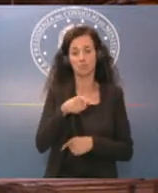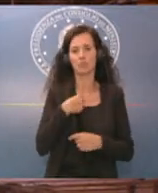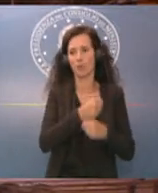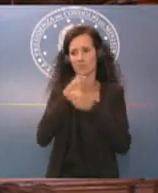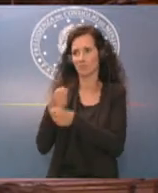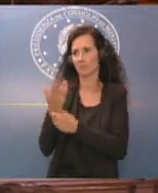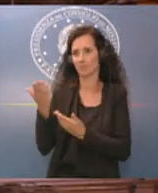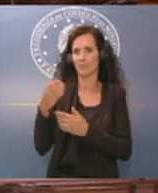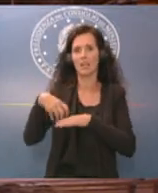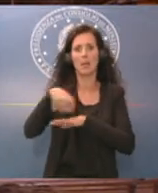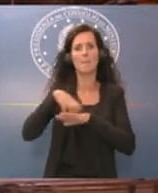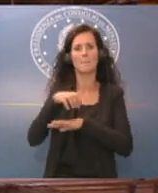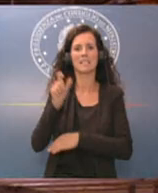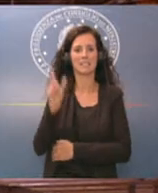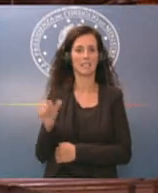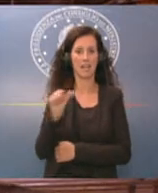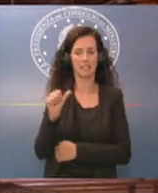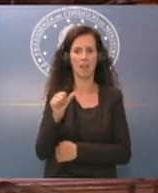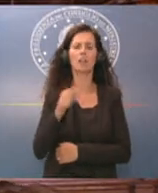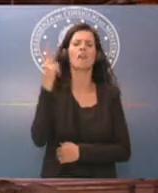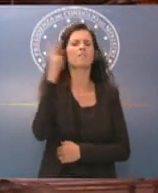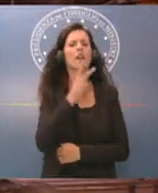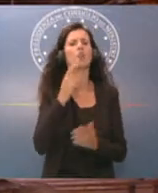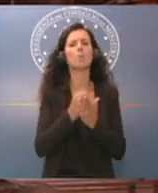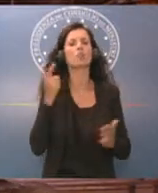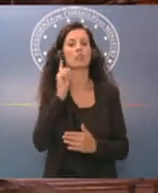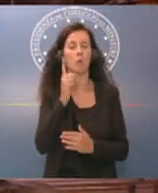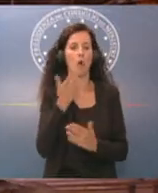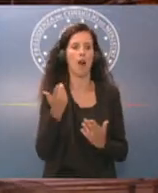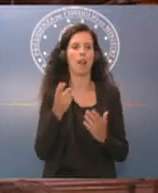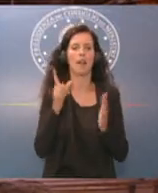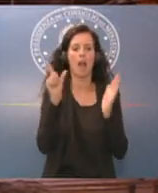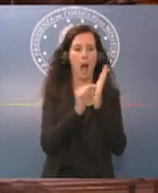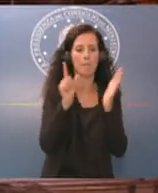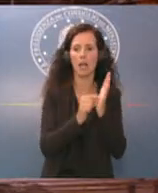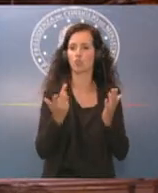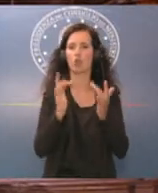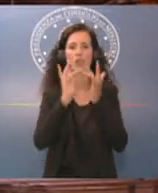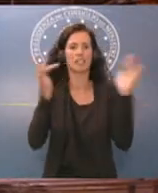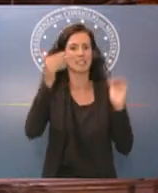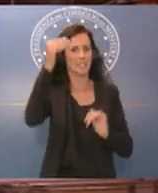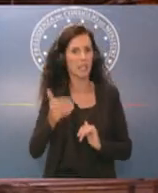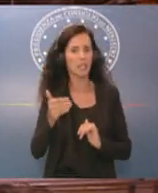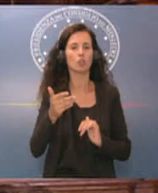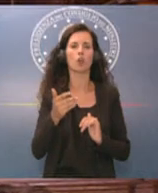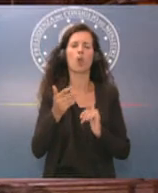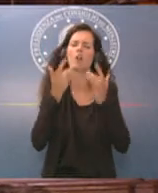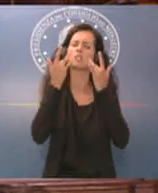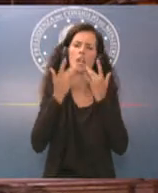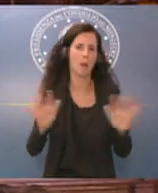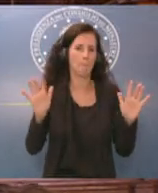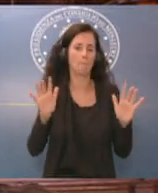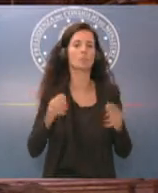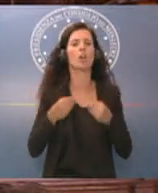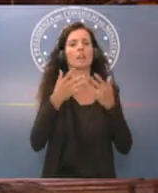Stefani. Quindi la semplicità, visto che è un'app oppure un sito internet, insomma, consente di procedere